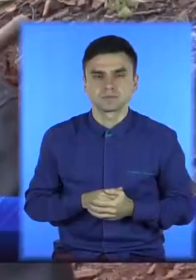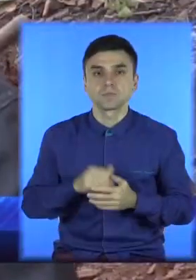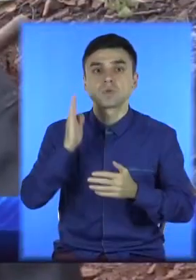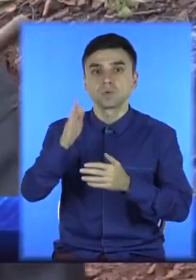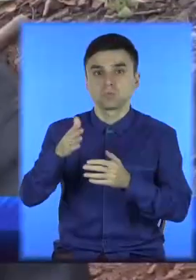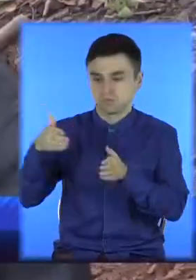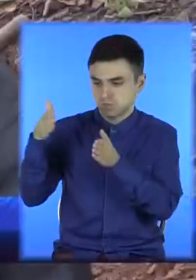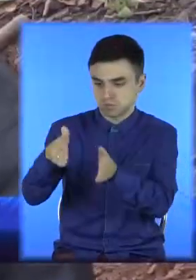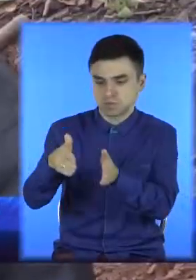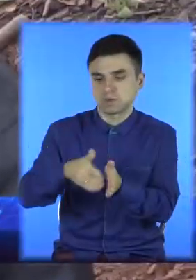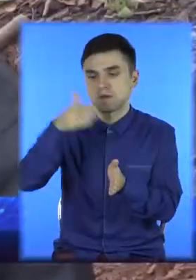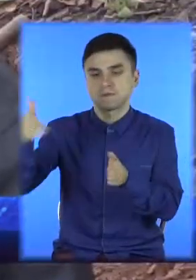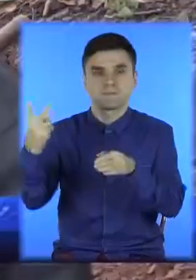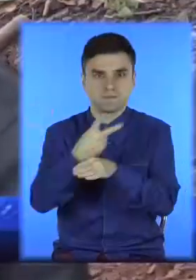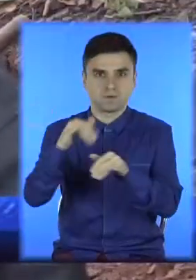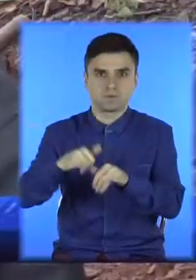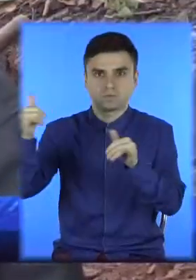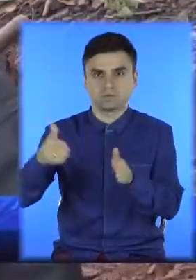даної доріжки